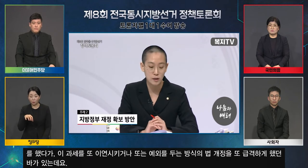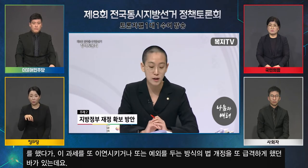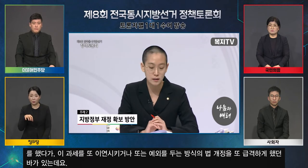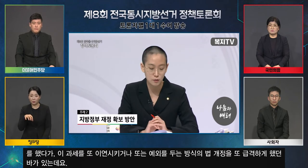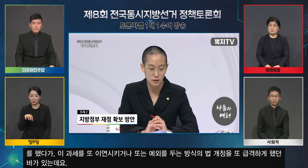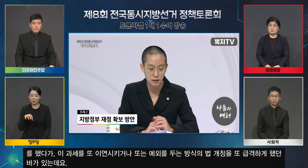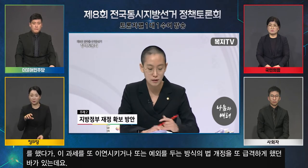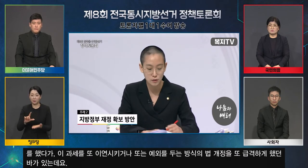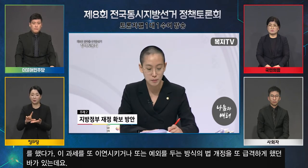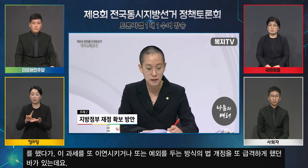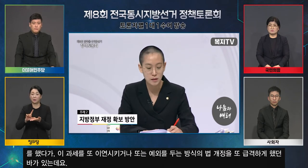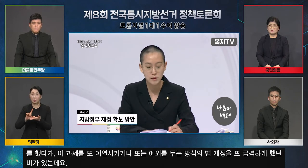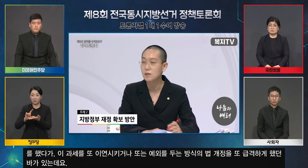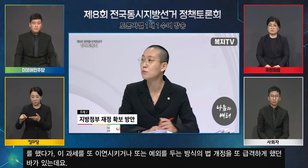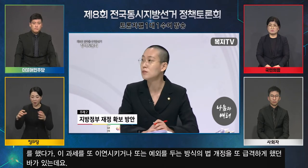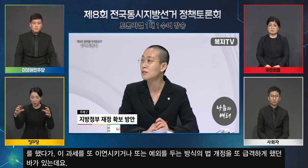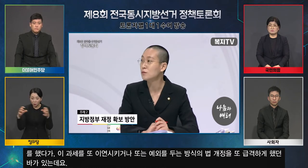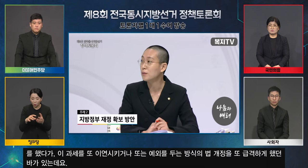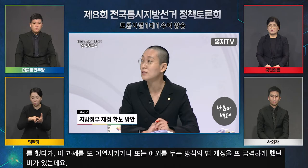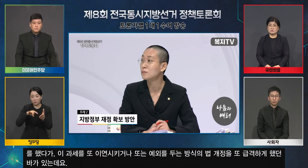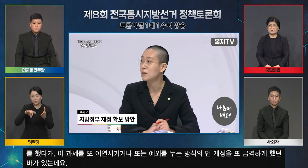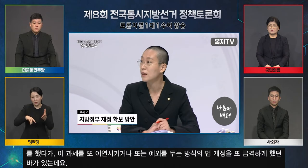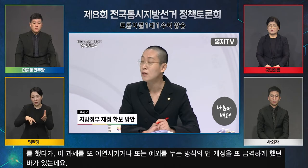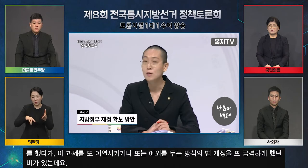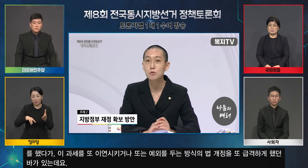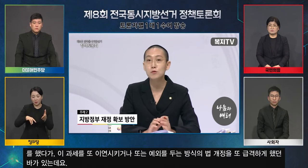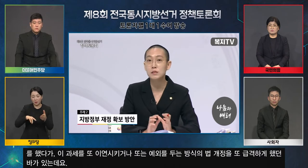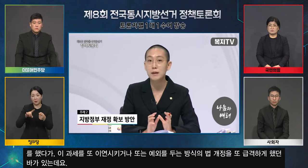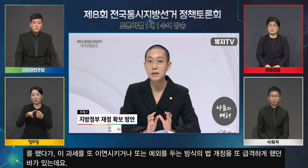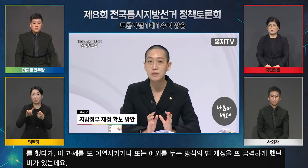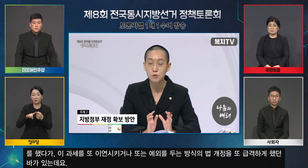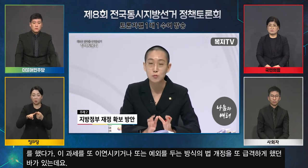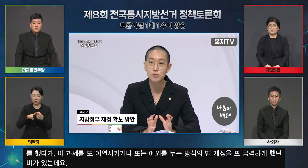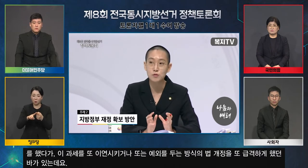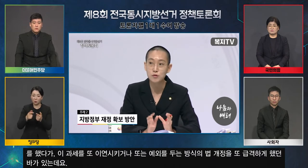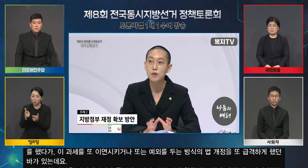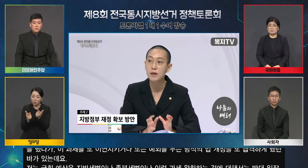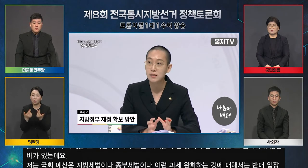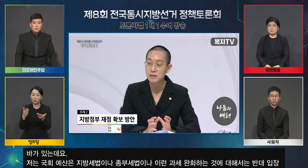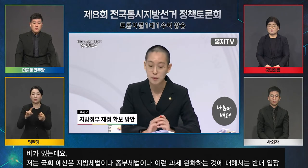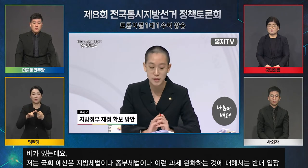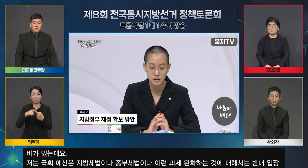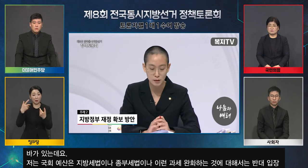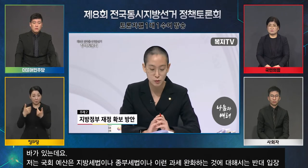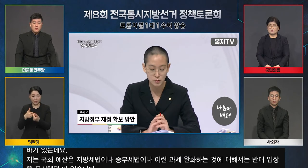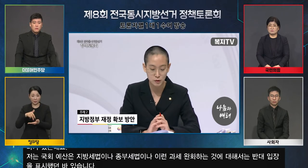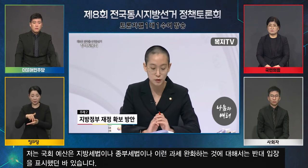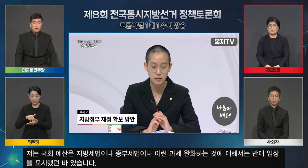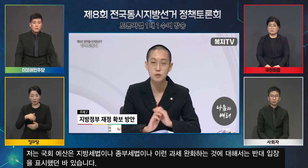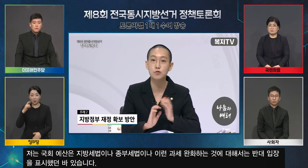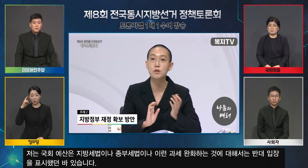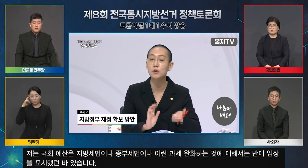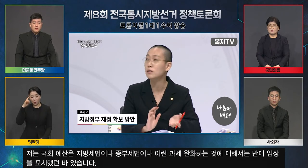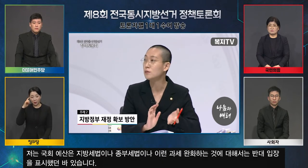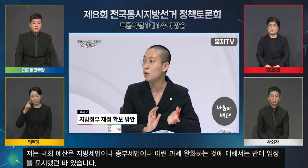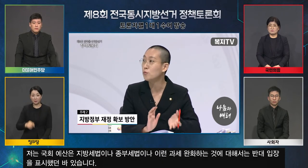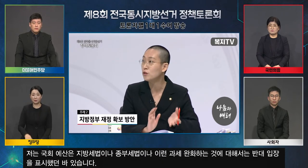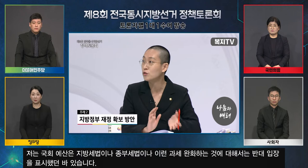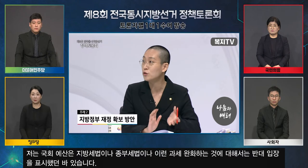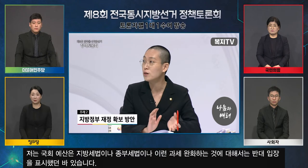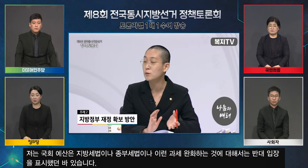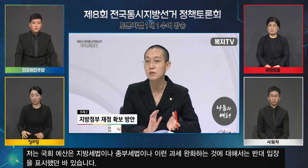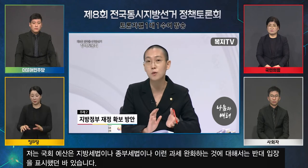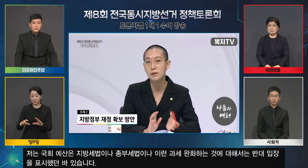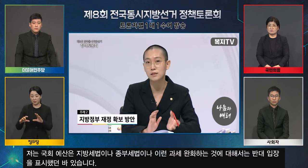과세 완화하는 것에 대해서는 반대 입장을 표시했던 바 있습니다. 물론 지방정부를 운영하는 담당자로서 주어져 있는